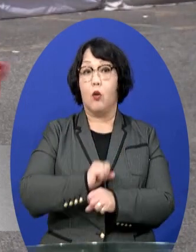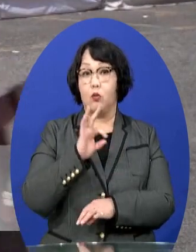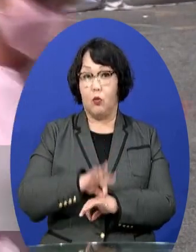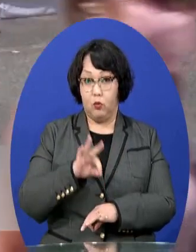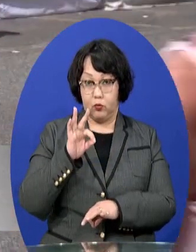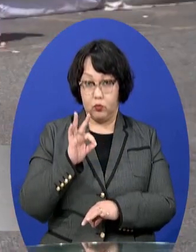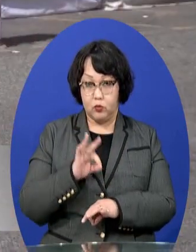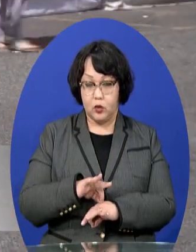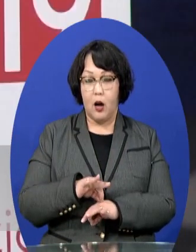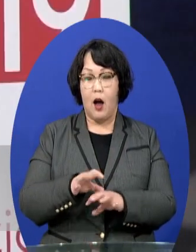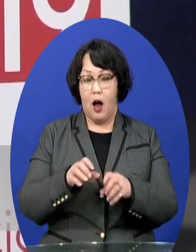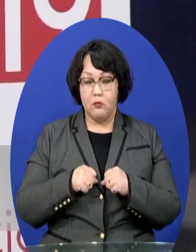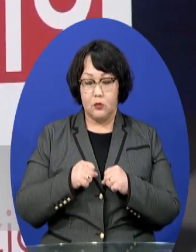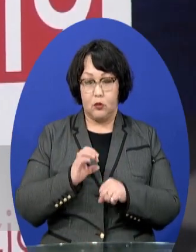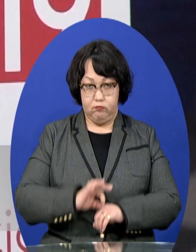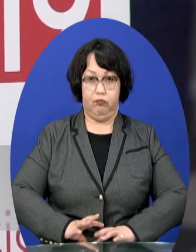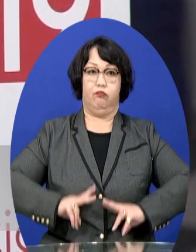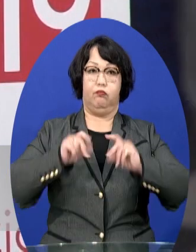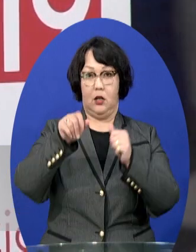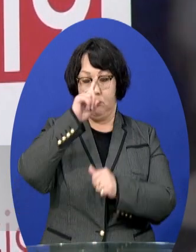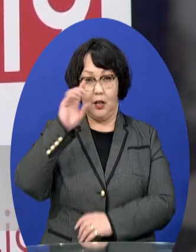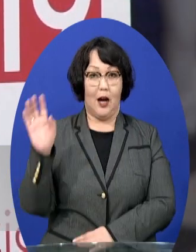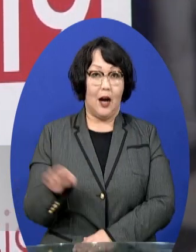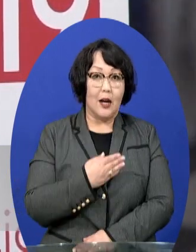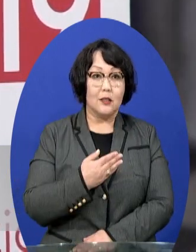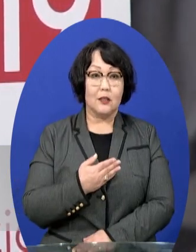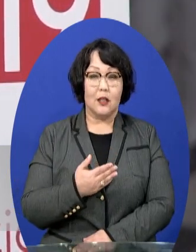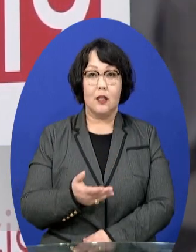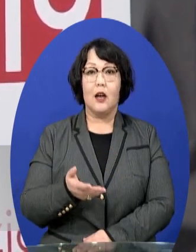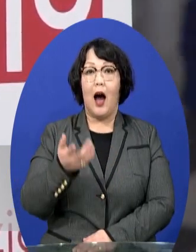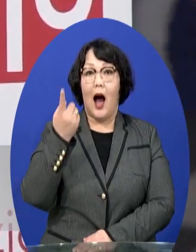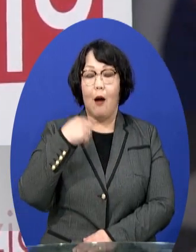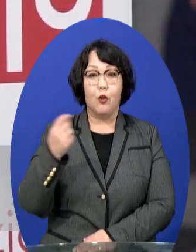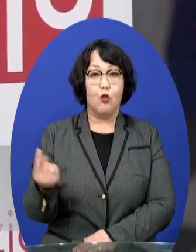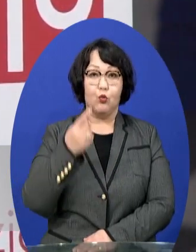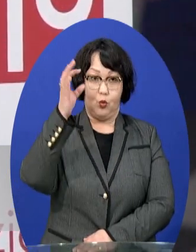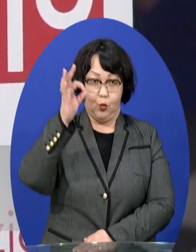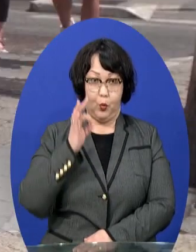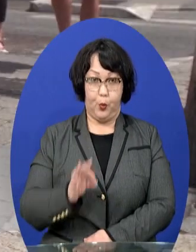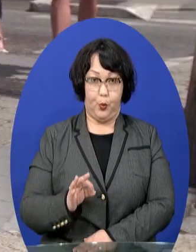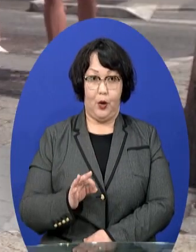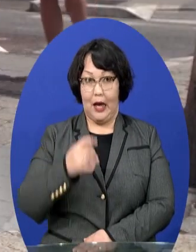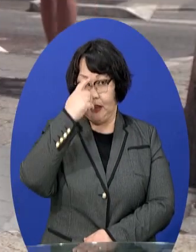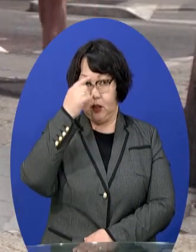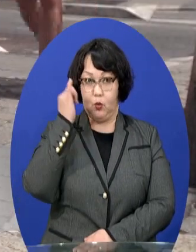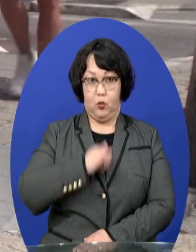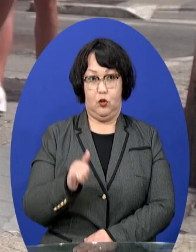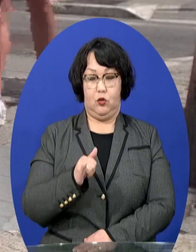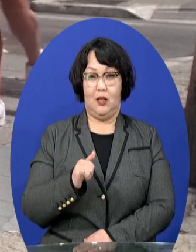коронавирусны халдвараар өвчлөөд эргээд эдгэр жимлгээс гарсан тохиолдлуудын хамгийн өндөр тохиолдол нь Энэтхэгт